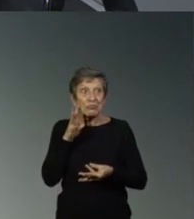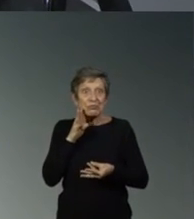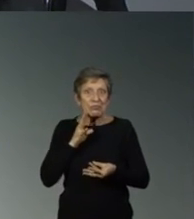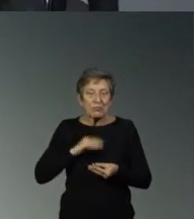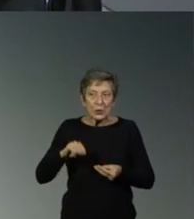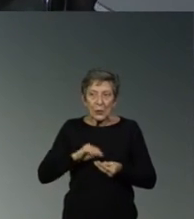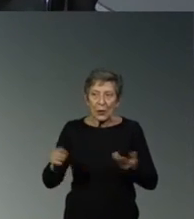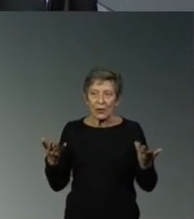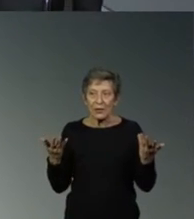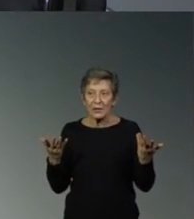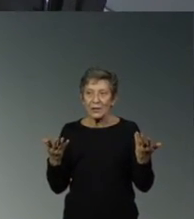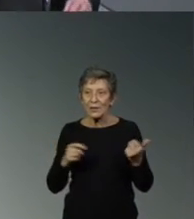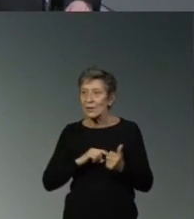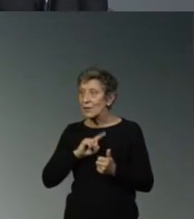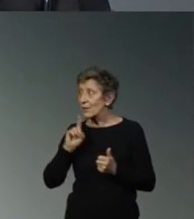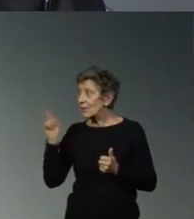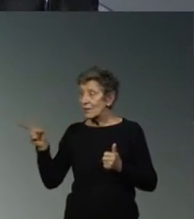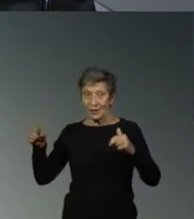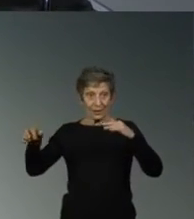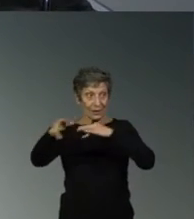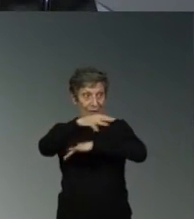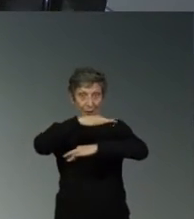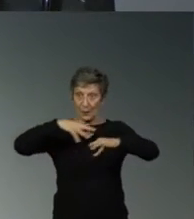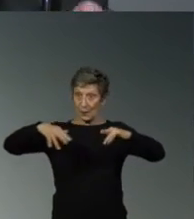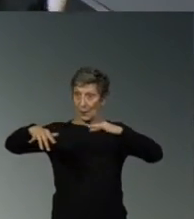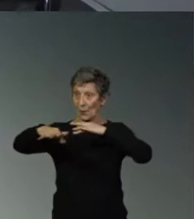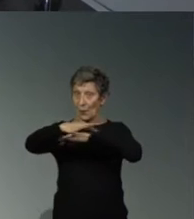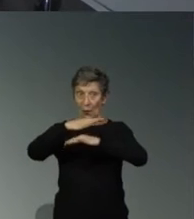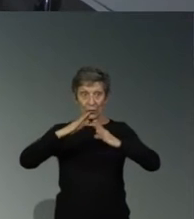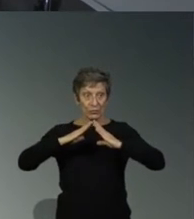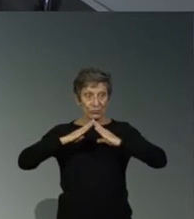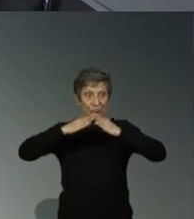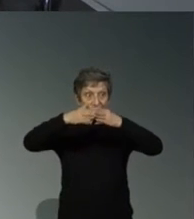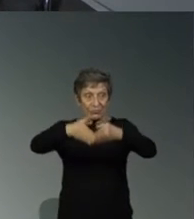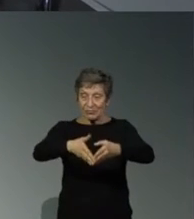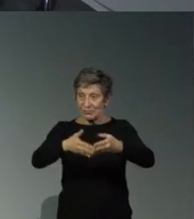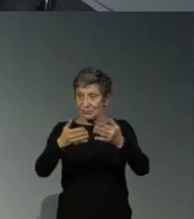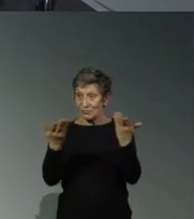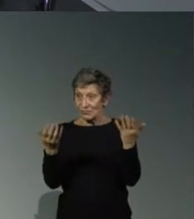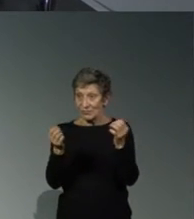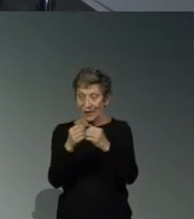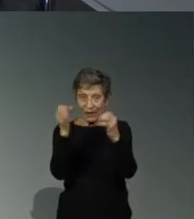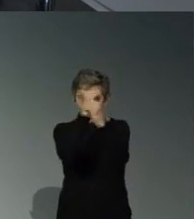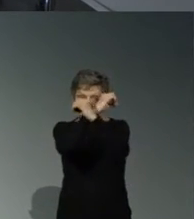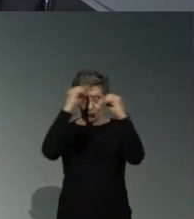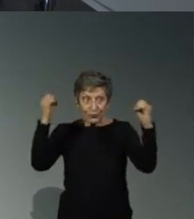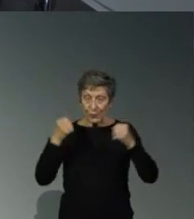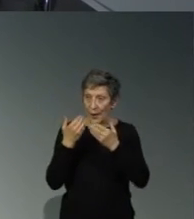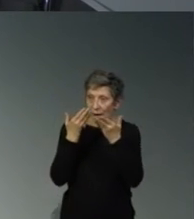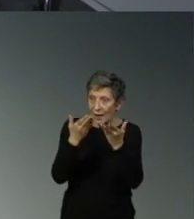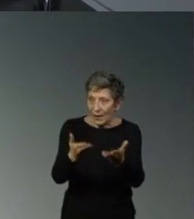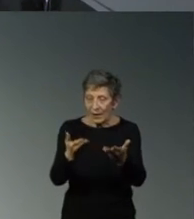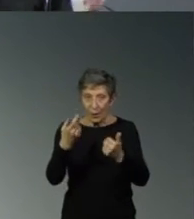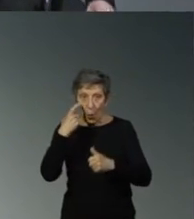coup, si vous avez un peu débarqué dans cet univers sans vraiment rien comprendre, le fait de vous y être frotté, d'avoir